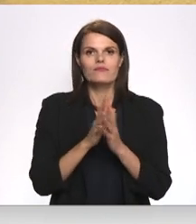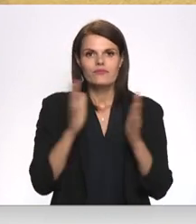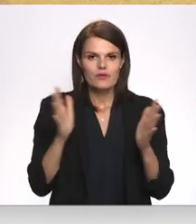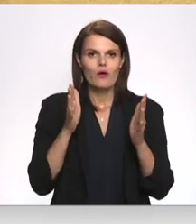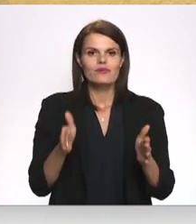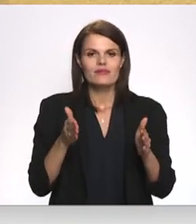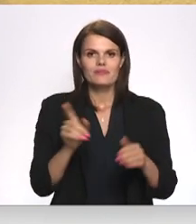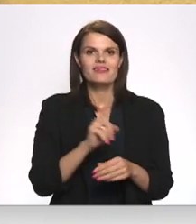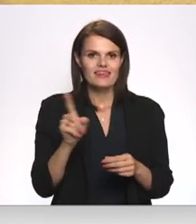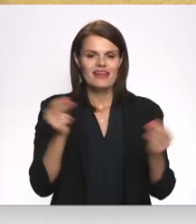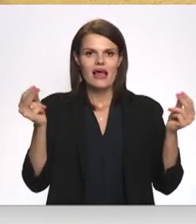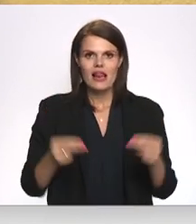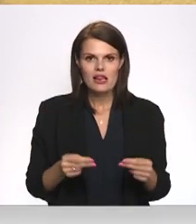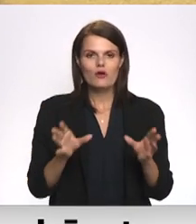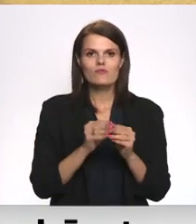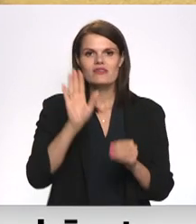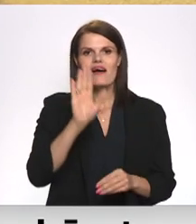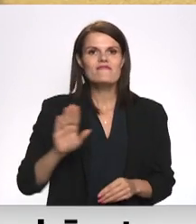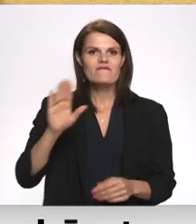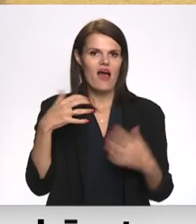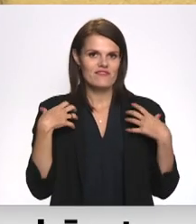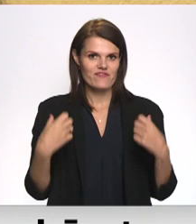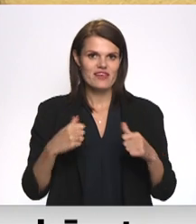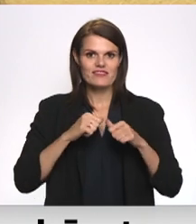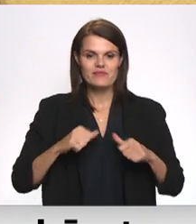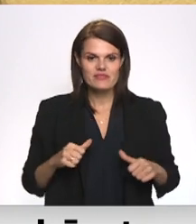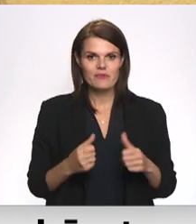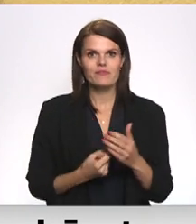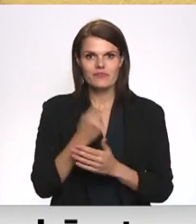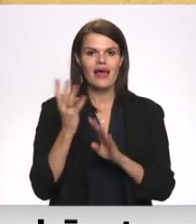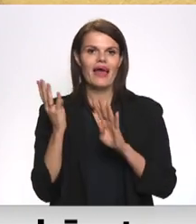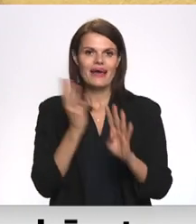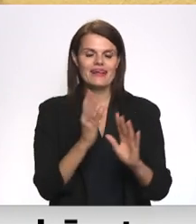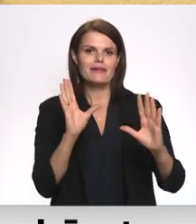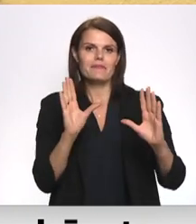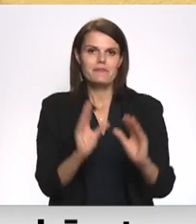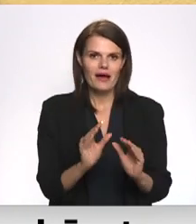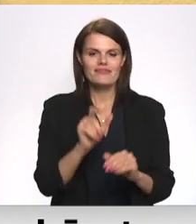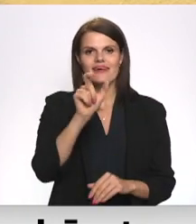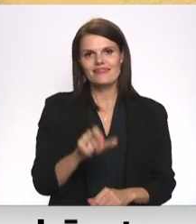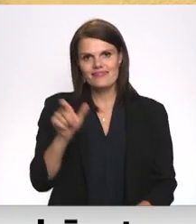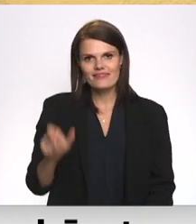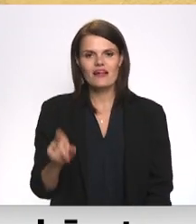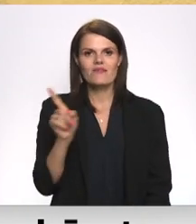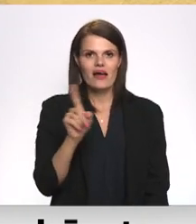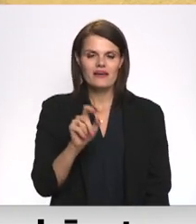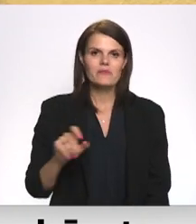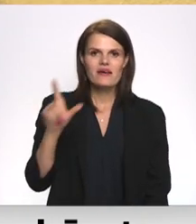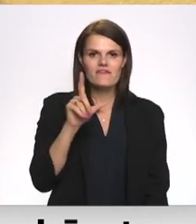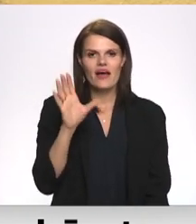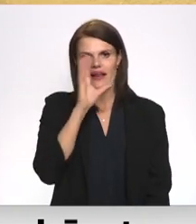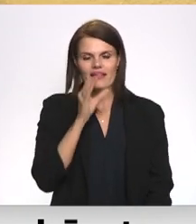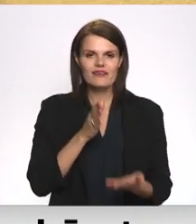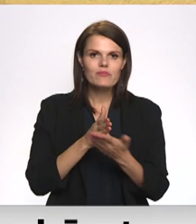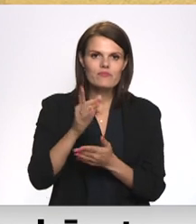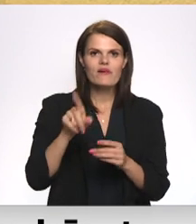ir noslēguši līgumus ar Nacionālo veselības dienestu. Rezultātā tā rinda ir mazāka, cilvēkiem ir vairākas iespējas tikt